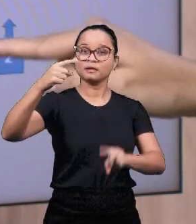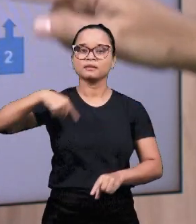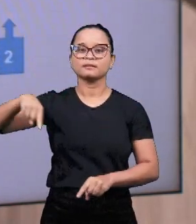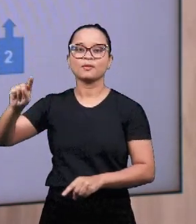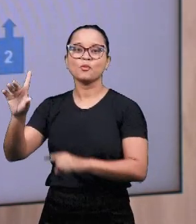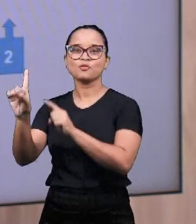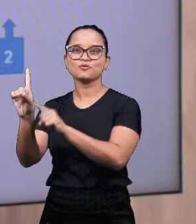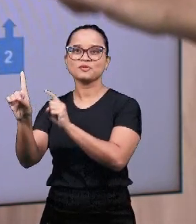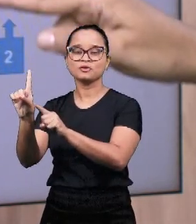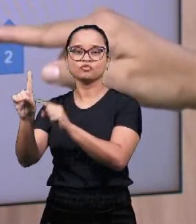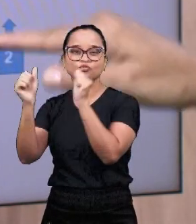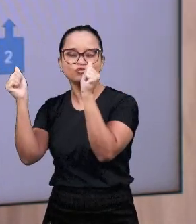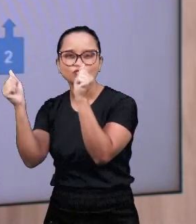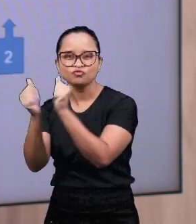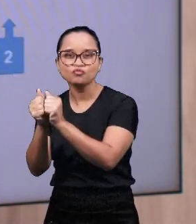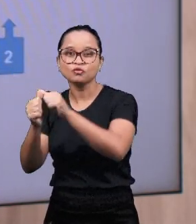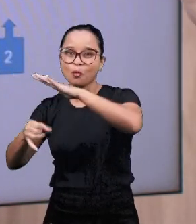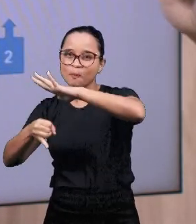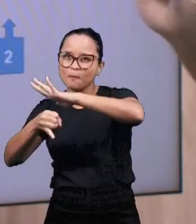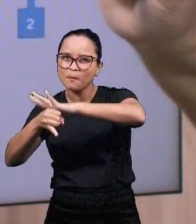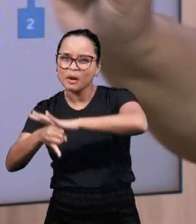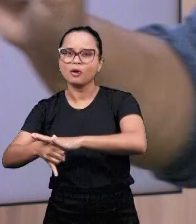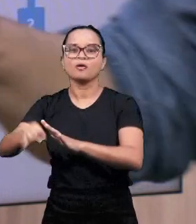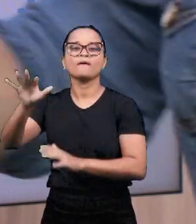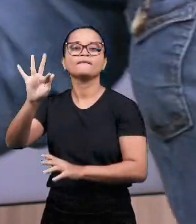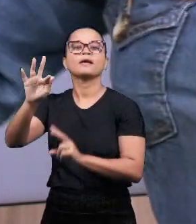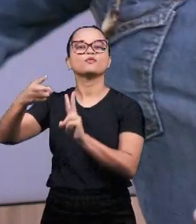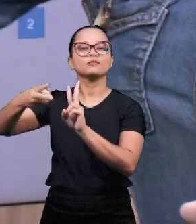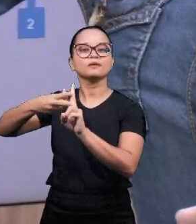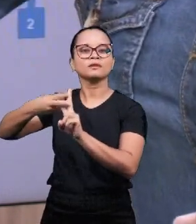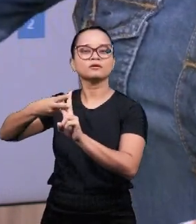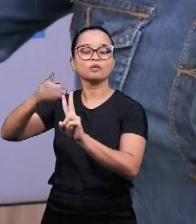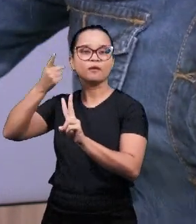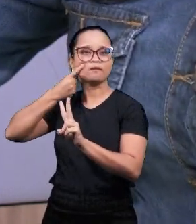majeur ensemble avec le Fa dièse, premier ton,